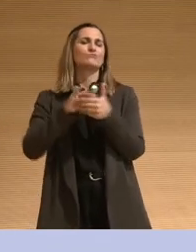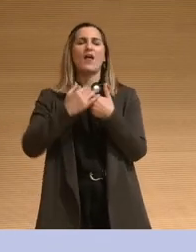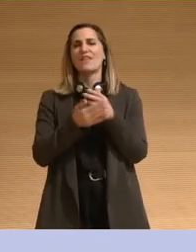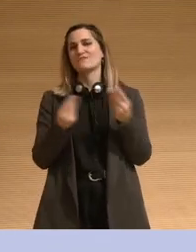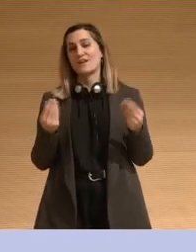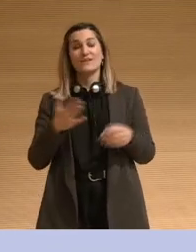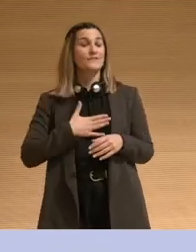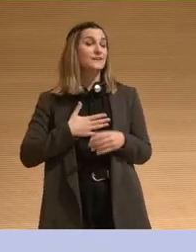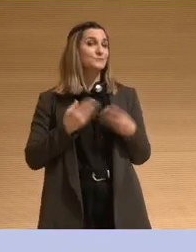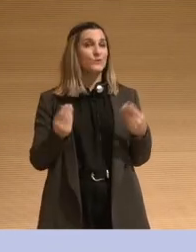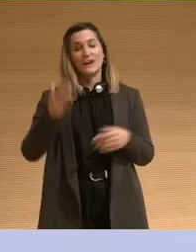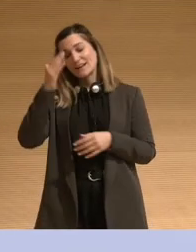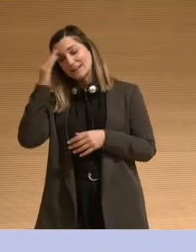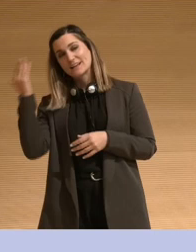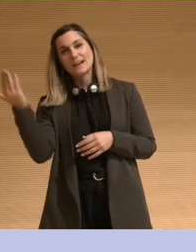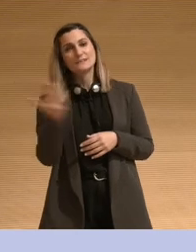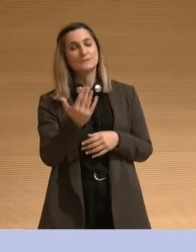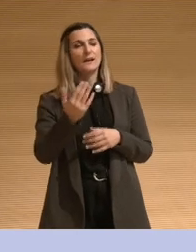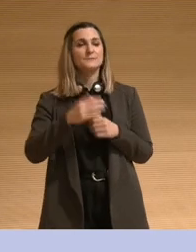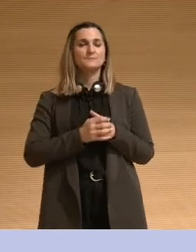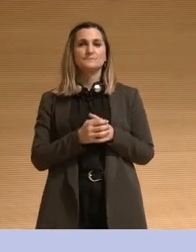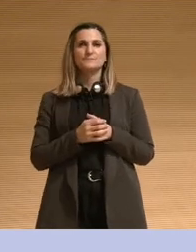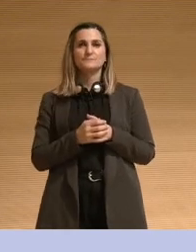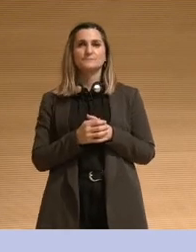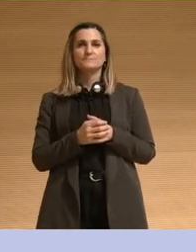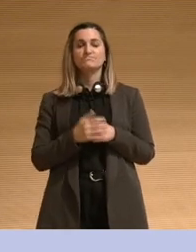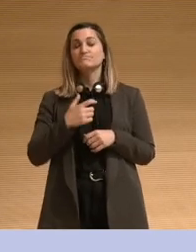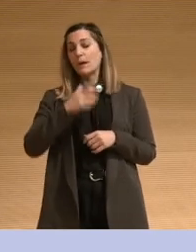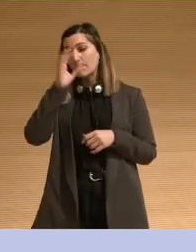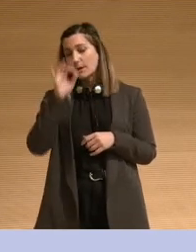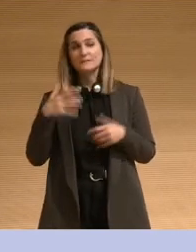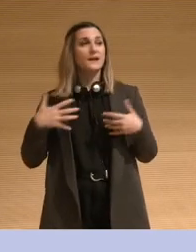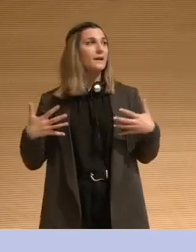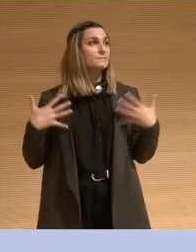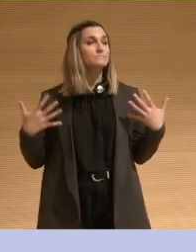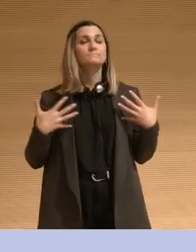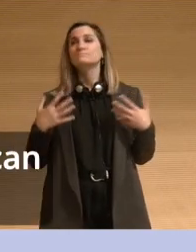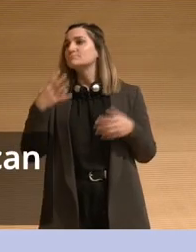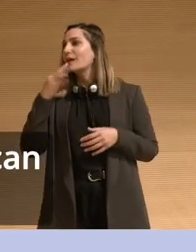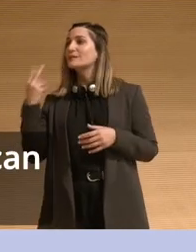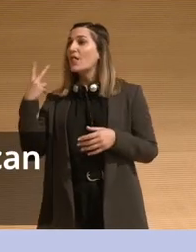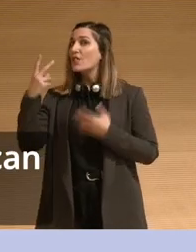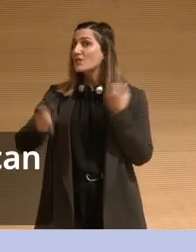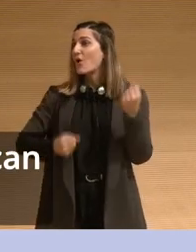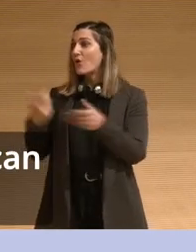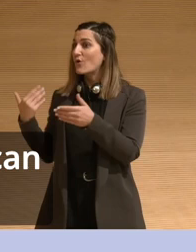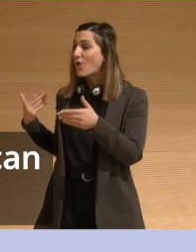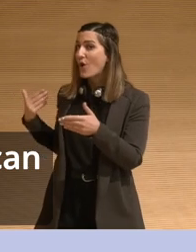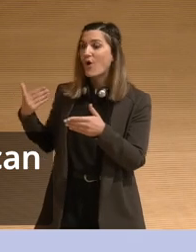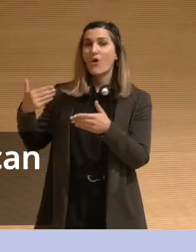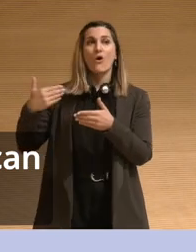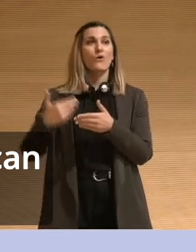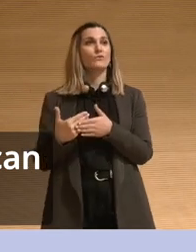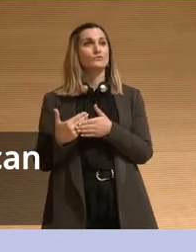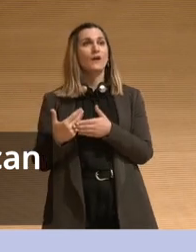Πολύ. Καλησπέρα και από μένα. Πρώτα απ' όλα να πω ότι είμαι τρομερά χαρούμενη που μετά από σχεδόν 2 χρόνια το Com Museum